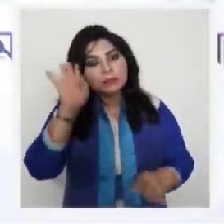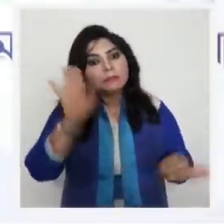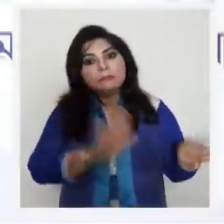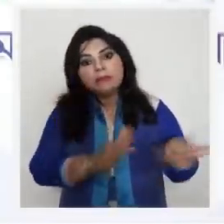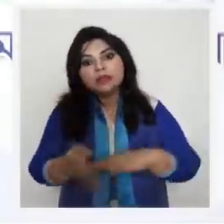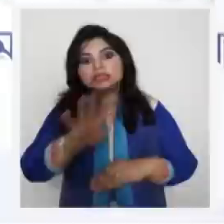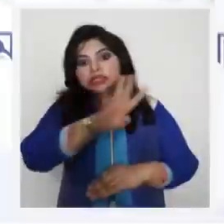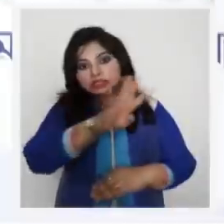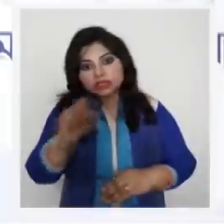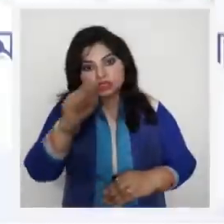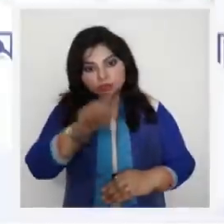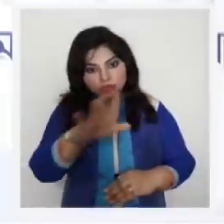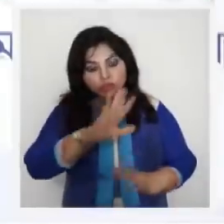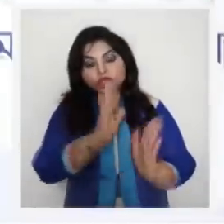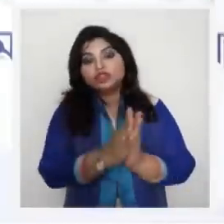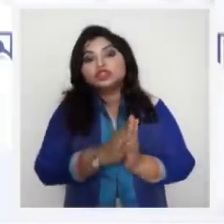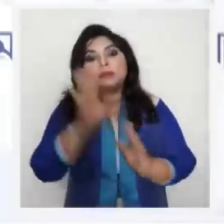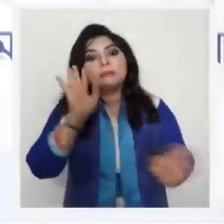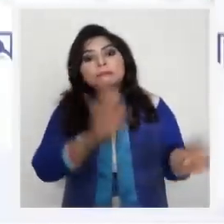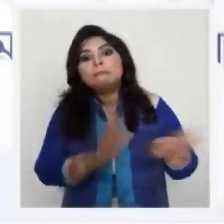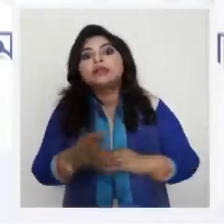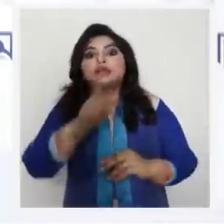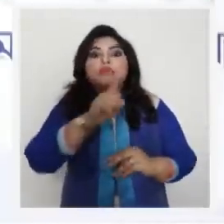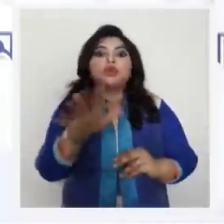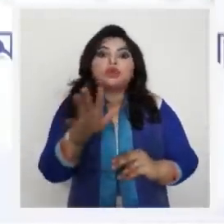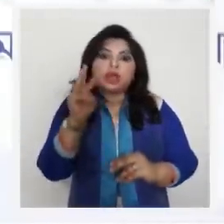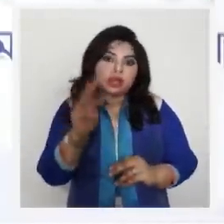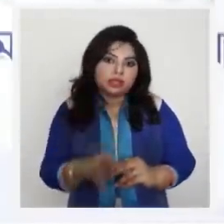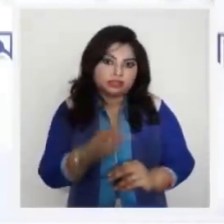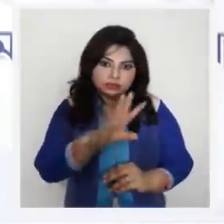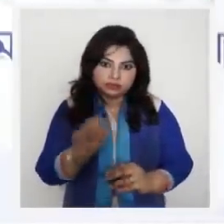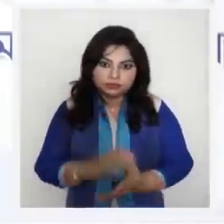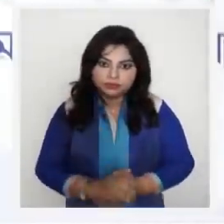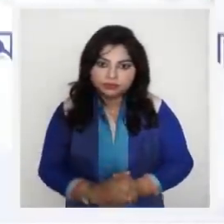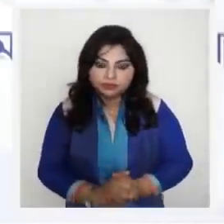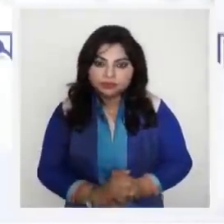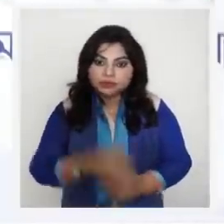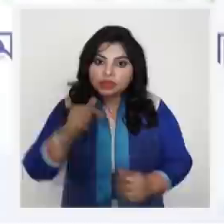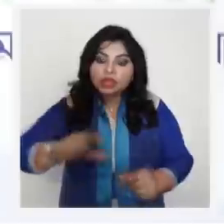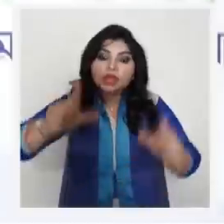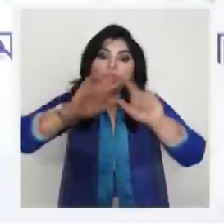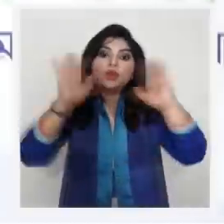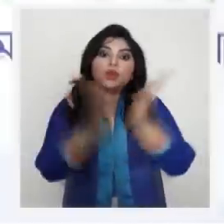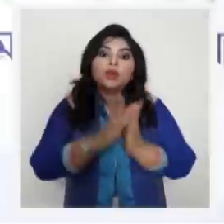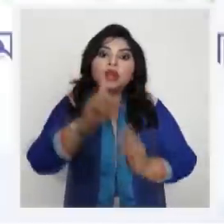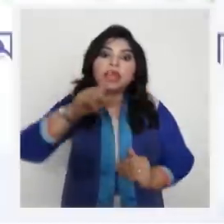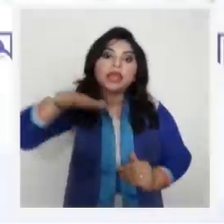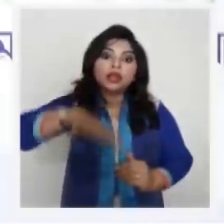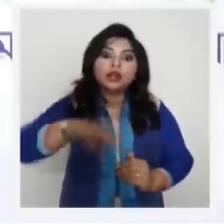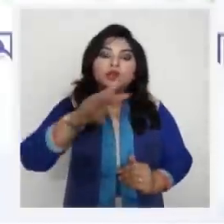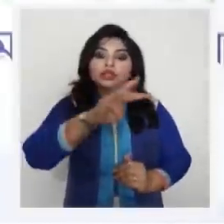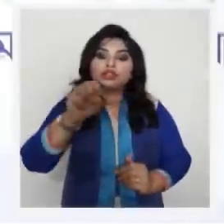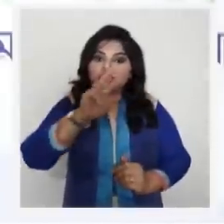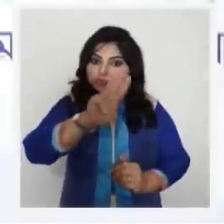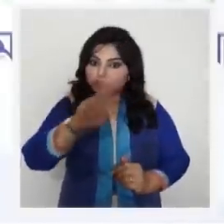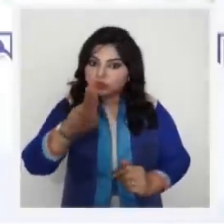521,582 জন। মৃত্যুবরণ করেছেন দক্ষিণ পূর্ব এশিয়ায় 423 জন এবং এ পর্যন্ত 15,921 জন।